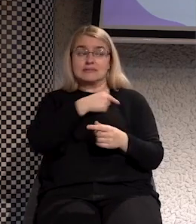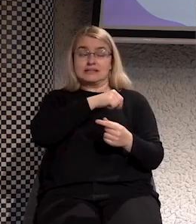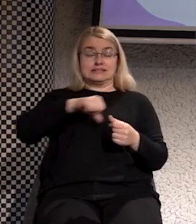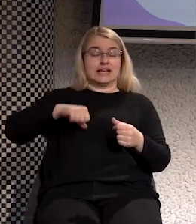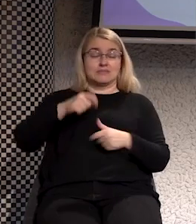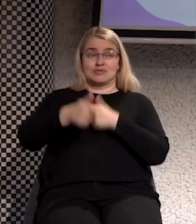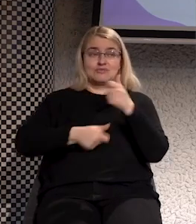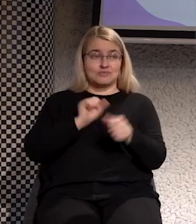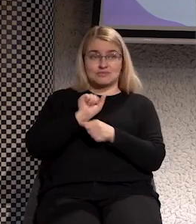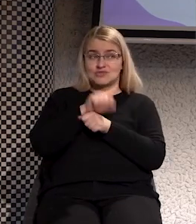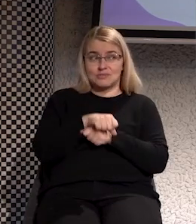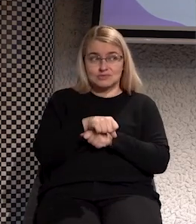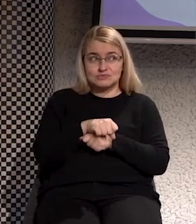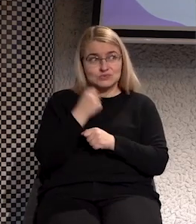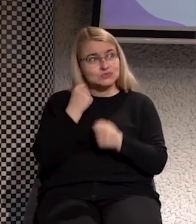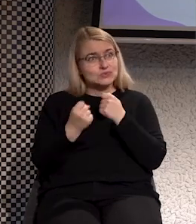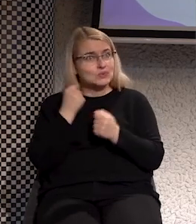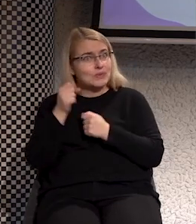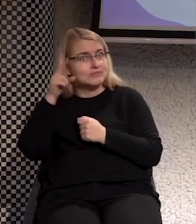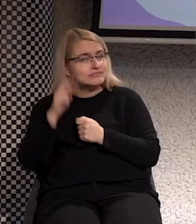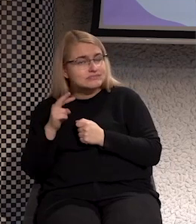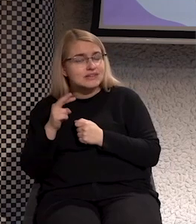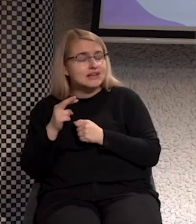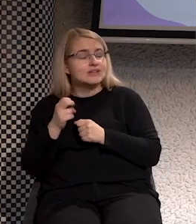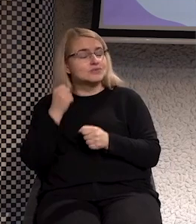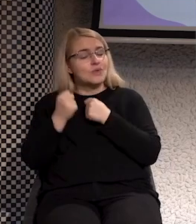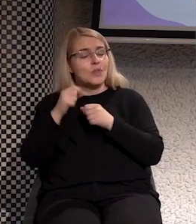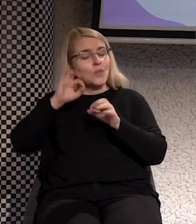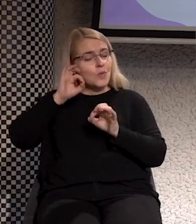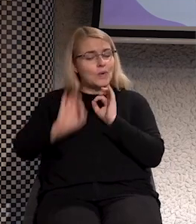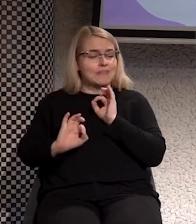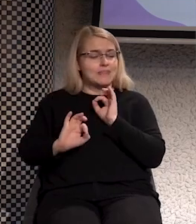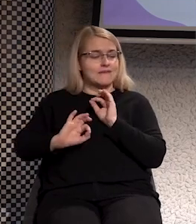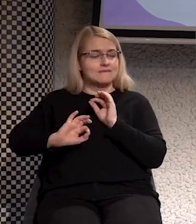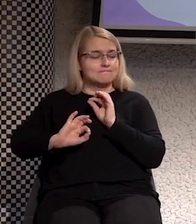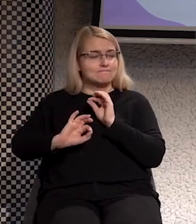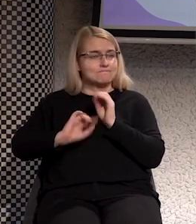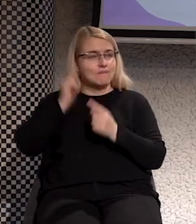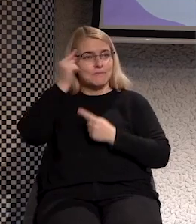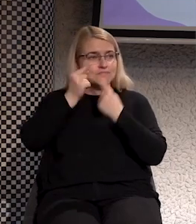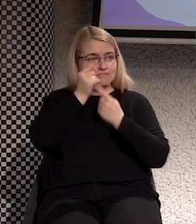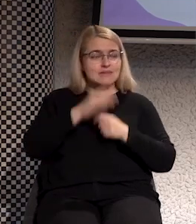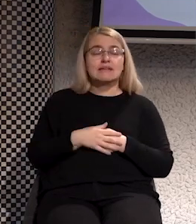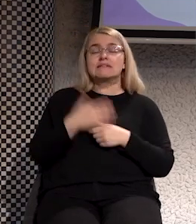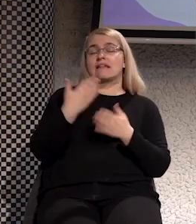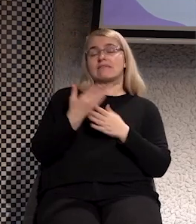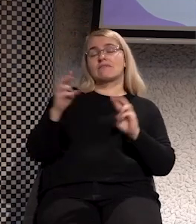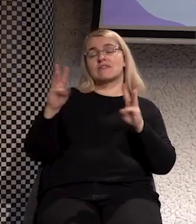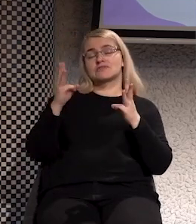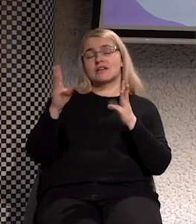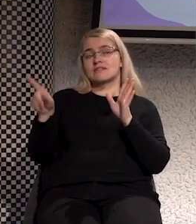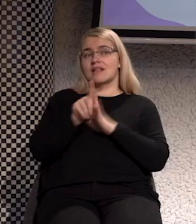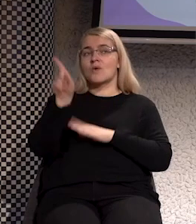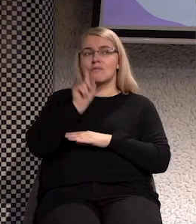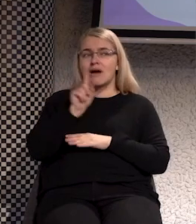żeby to jeszcze jakoś tak pogłębić. Więc warsztaty, które robimy dla chłopaków, to jest przestrzeń do tego, żeby się temu przyjrzeć, ale